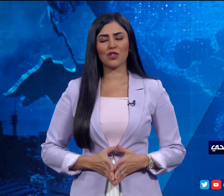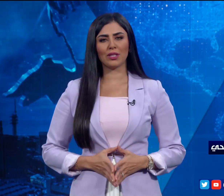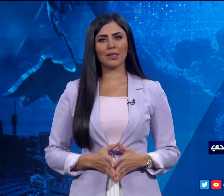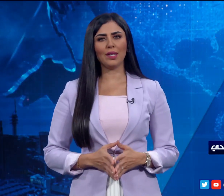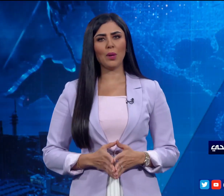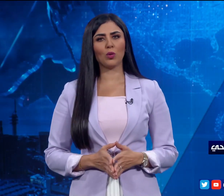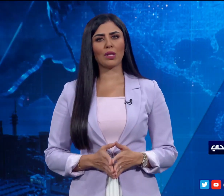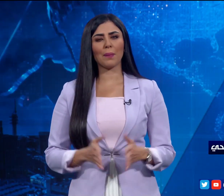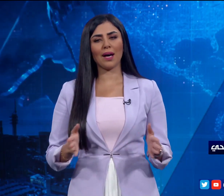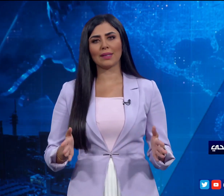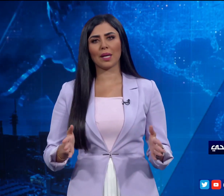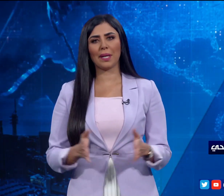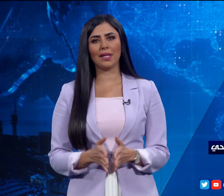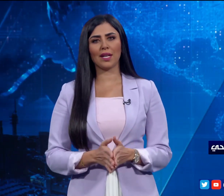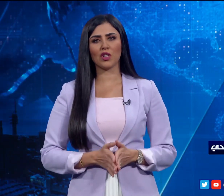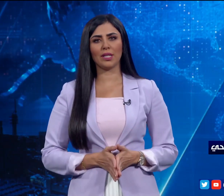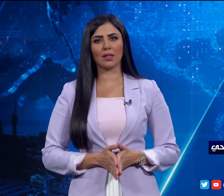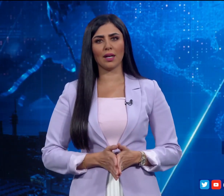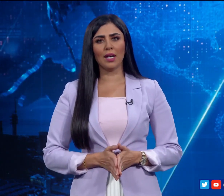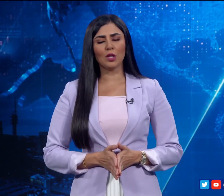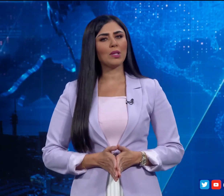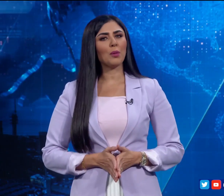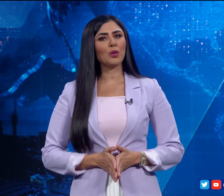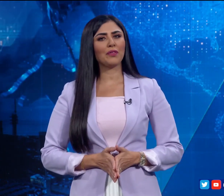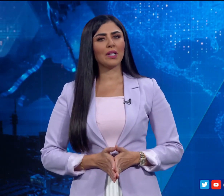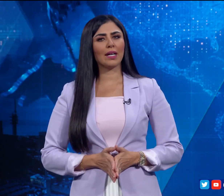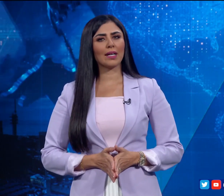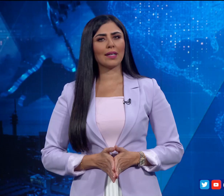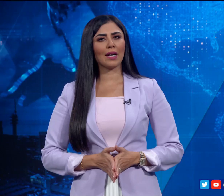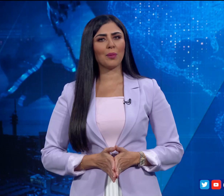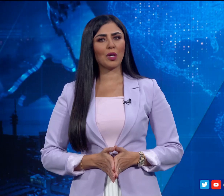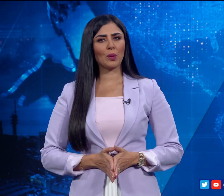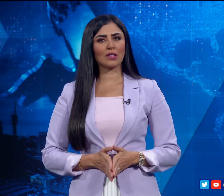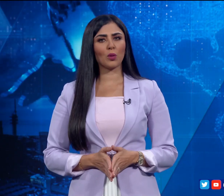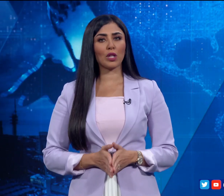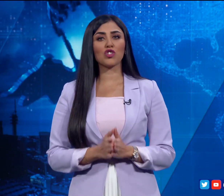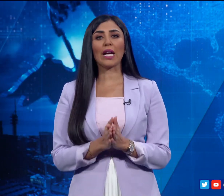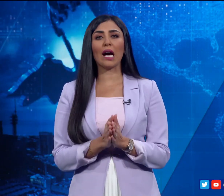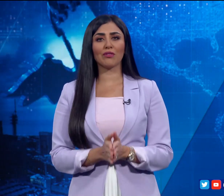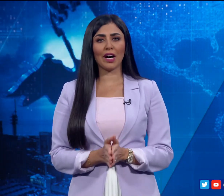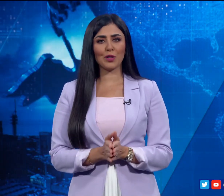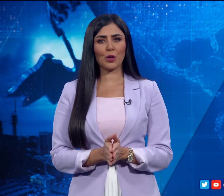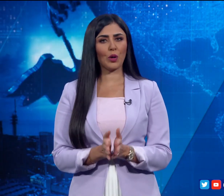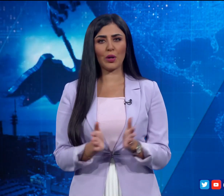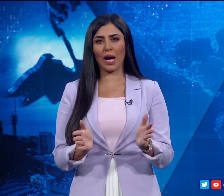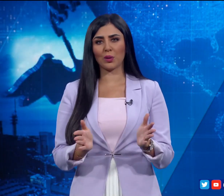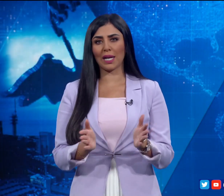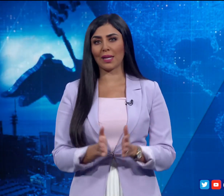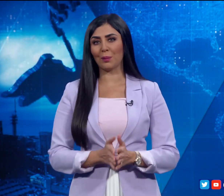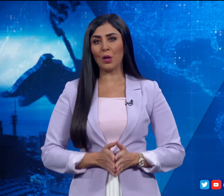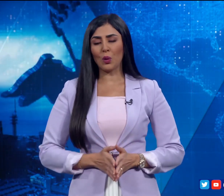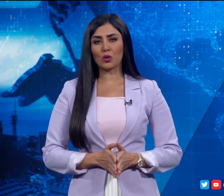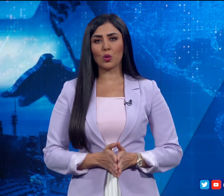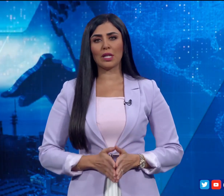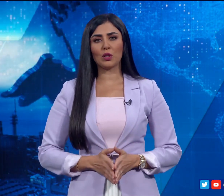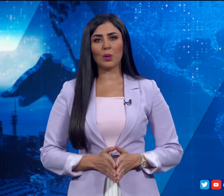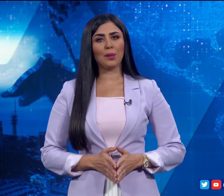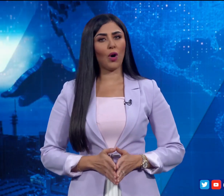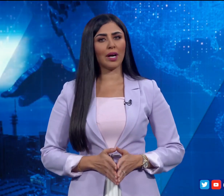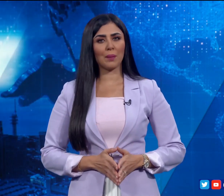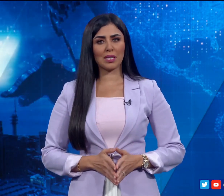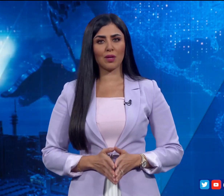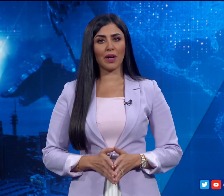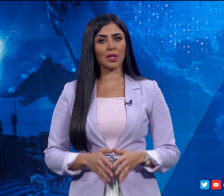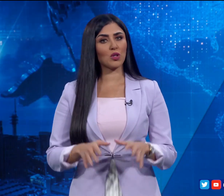حلقة جديدة ومتابعات إخبارية جديدة تتابعون فيها آخر أخبار وتطورات جائحة فيروس كورونا حول العالم وجهود